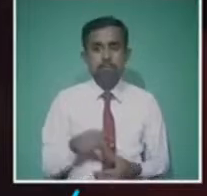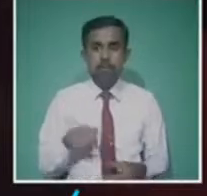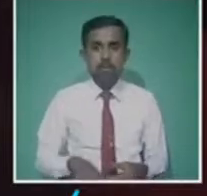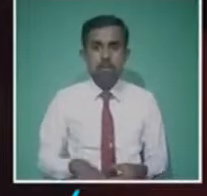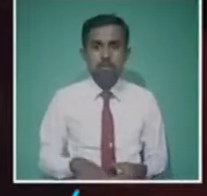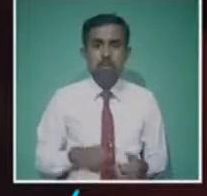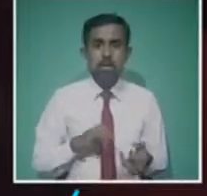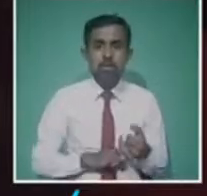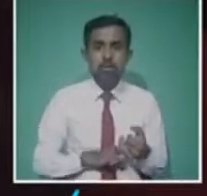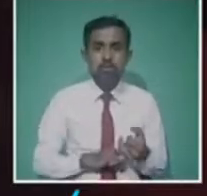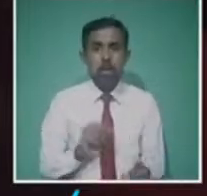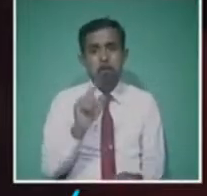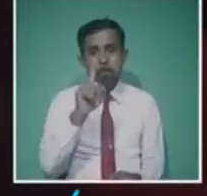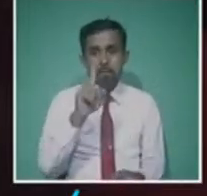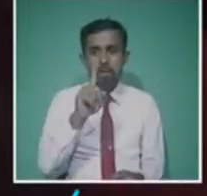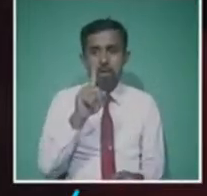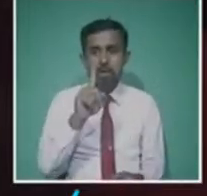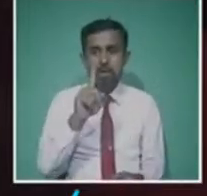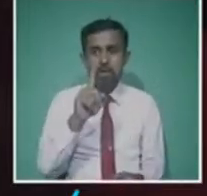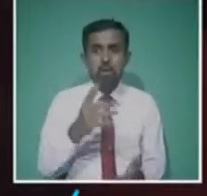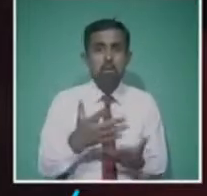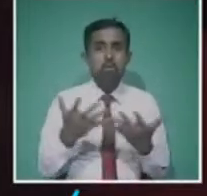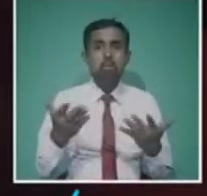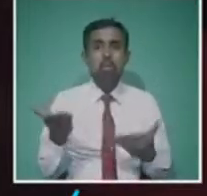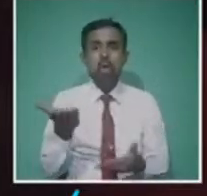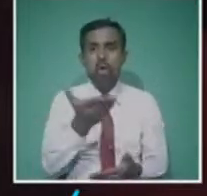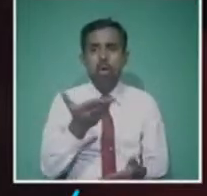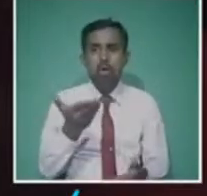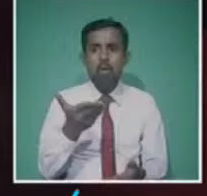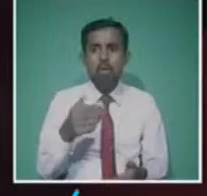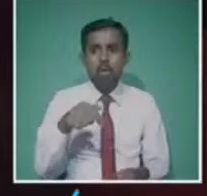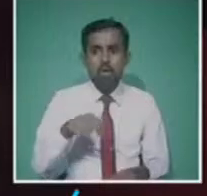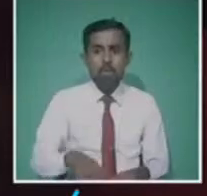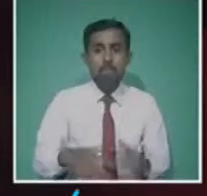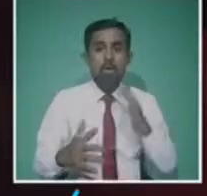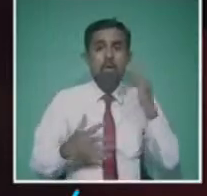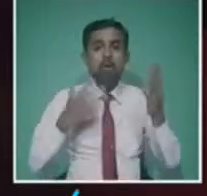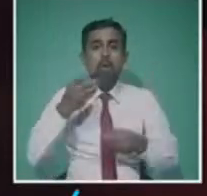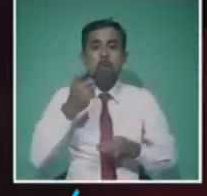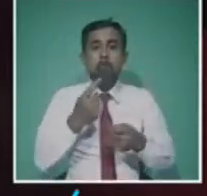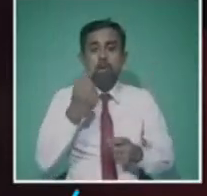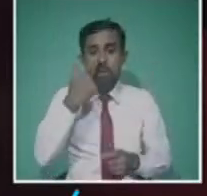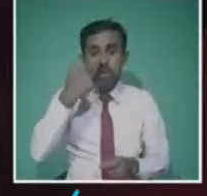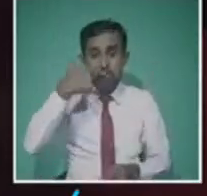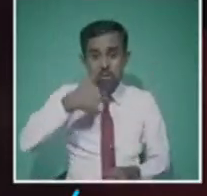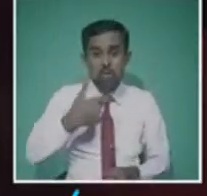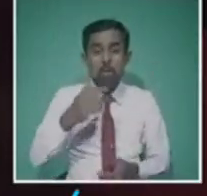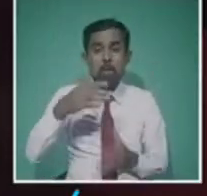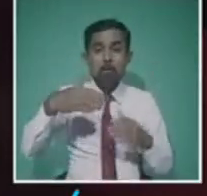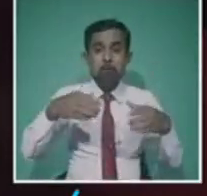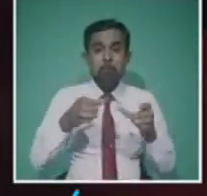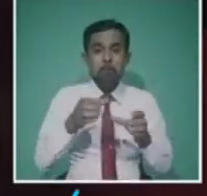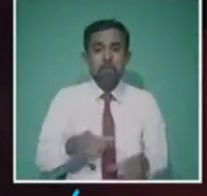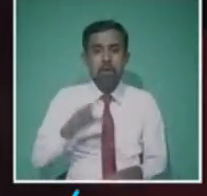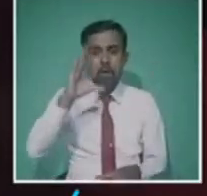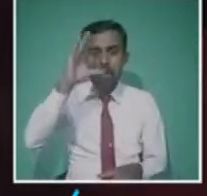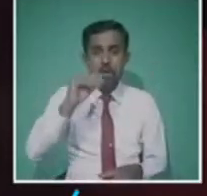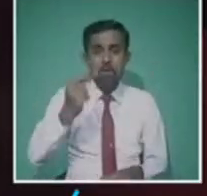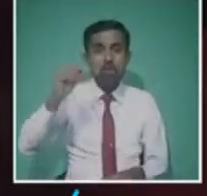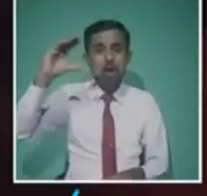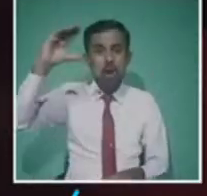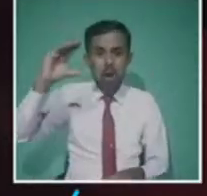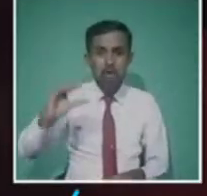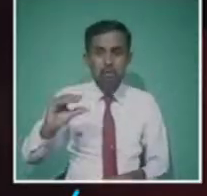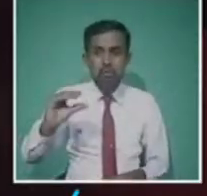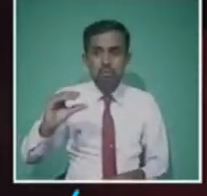ගත්තොත් සැප්තැම්බර් මාසේ පළවෙනිදා මම දැක බොහෝ තැන්වල දාලා තිනවා දැන් ලෝක වෙළඳ පොලේ බොරතෙල් මිලත් එක්ක අද රාත්‍රී වෙනකොට මිල අඩු වෙන්න